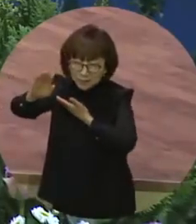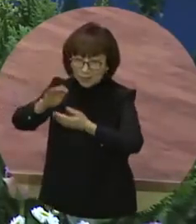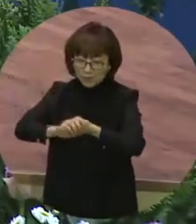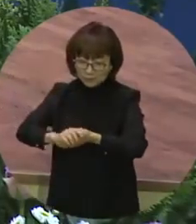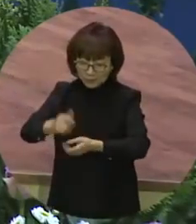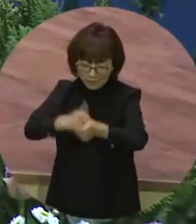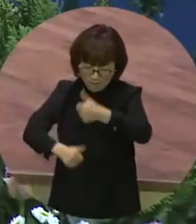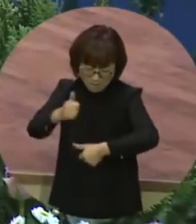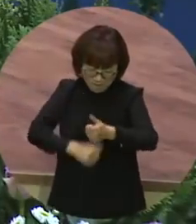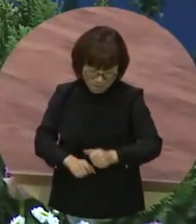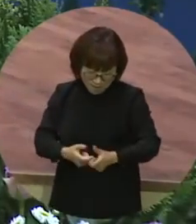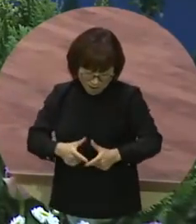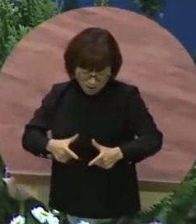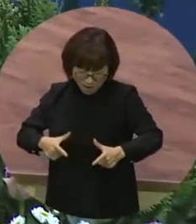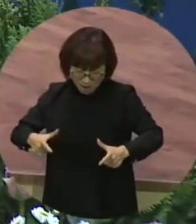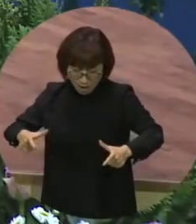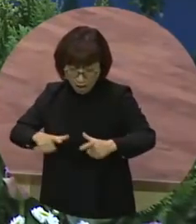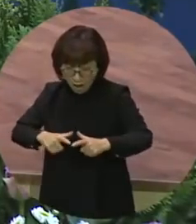그 별이라니까요.